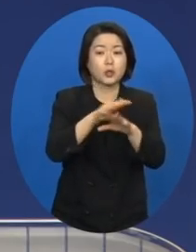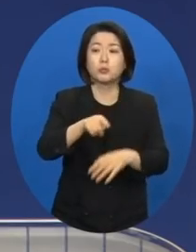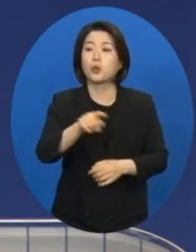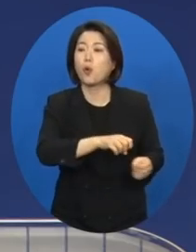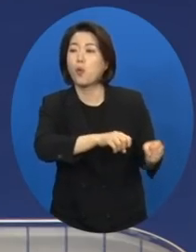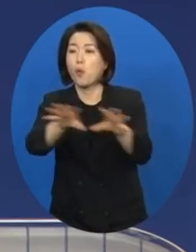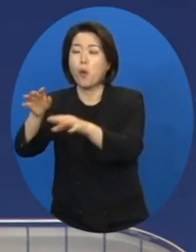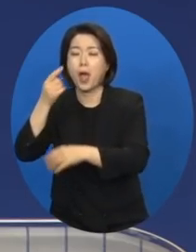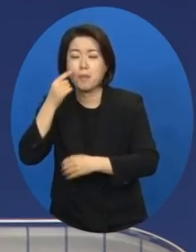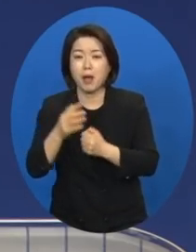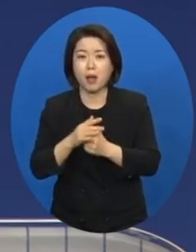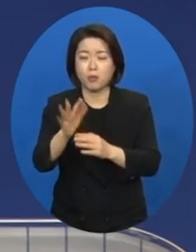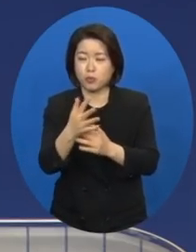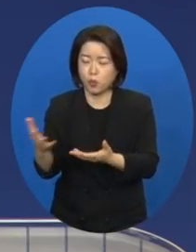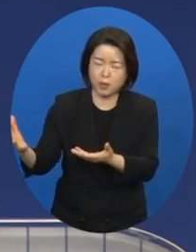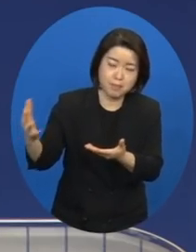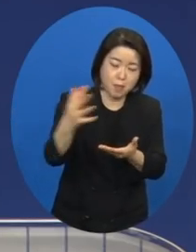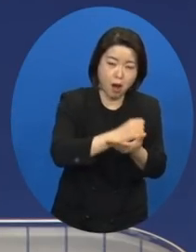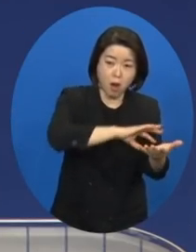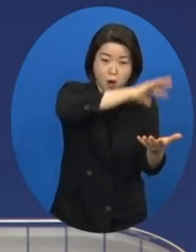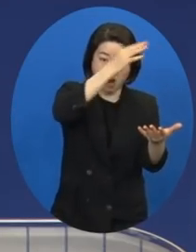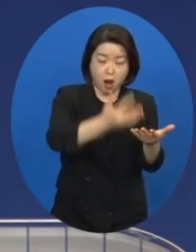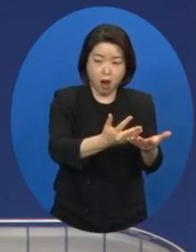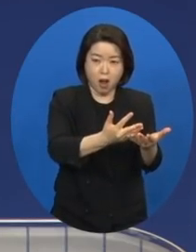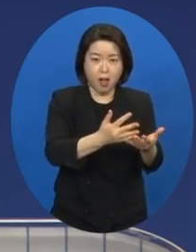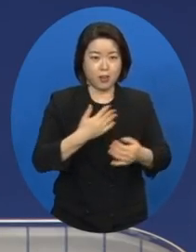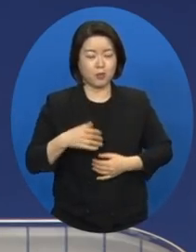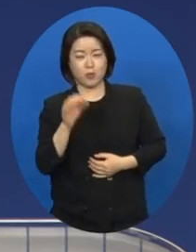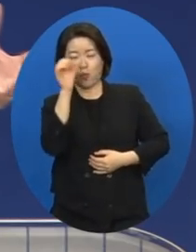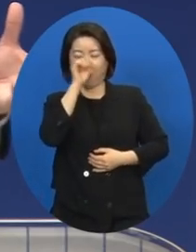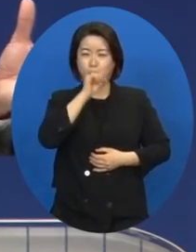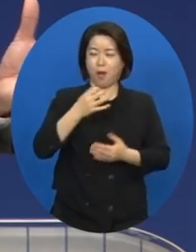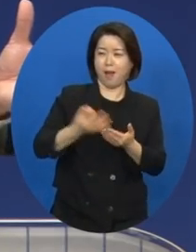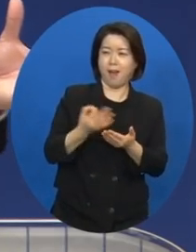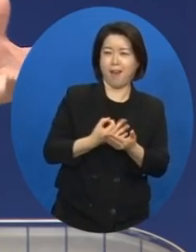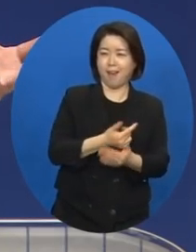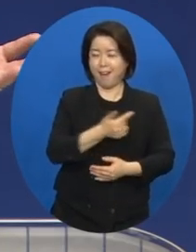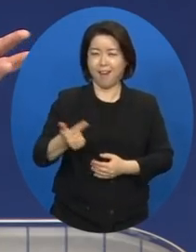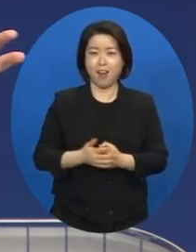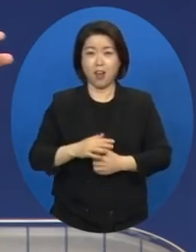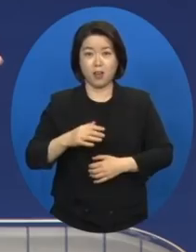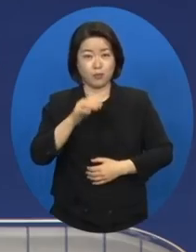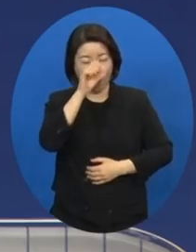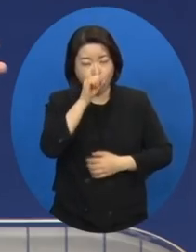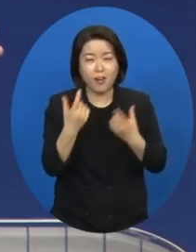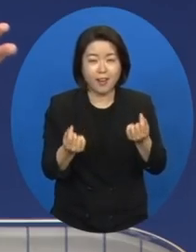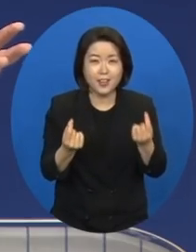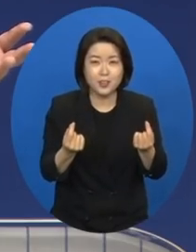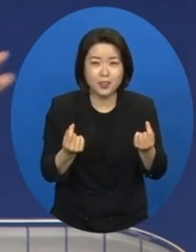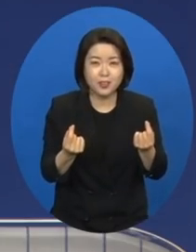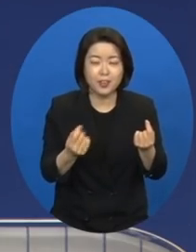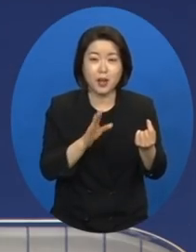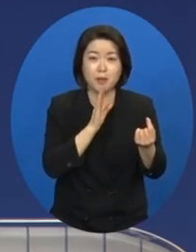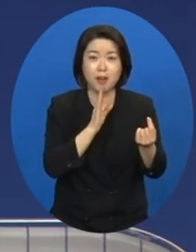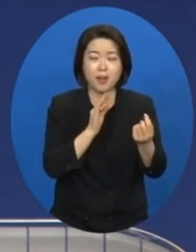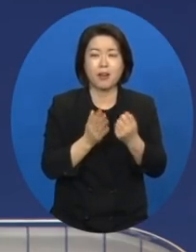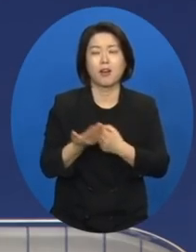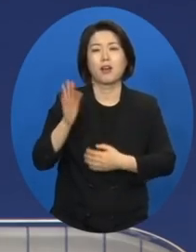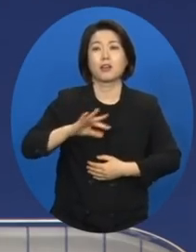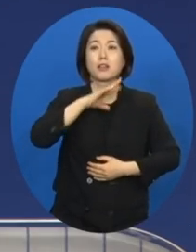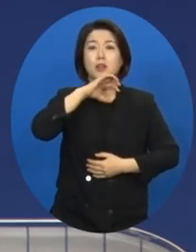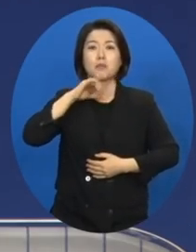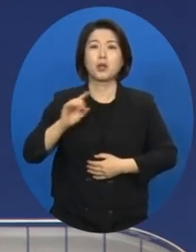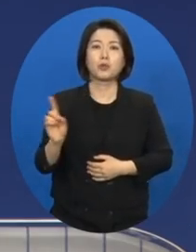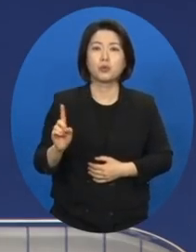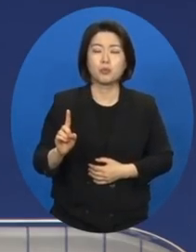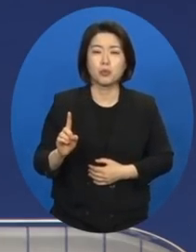던졌는데 고기가 많이 잡혔어요. 여러분 좋을 것 같지 않습니까? 수입이 늘었어요. 엄청나게 늘었어요. 좋아할 것 같은데 베드로의 반응은